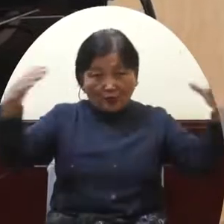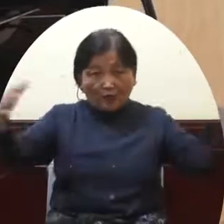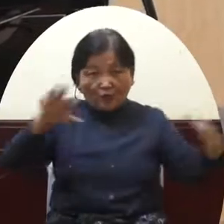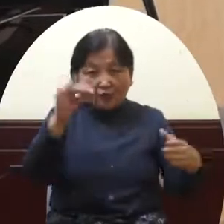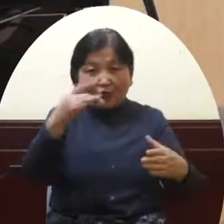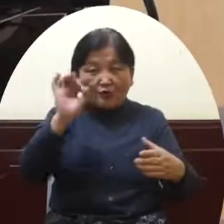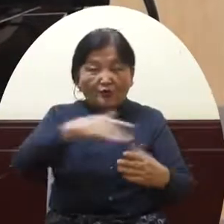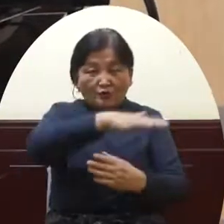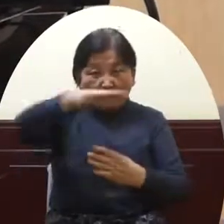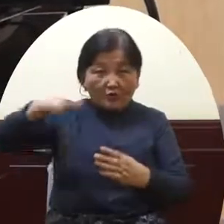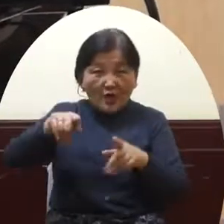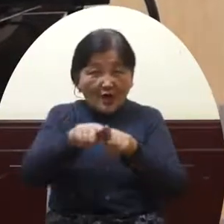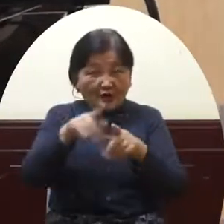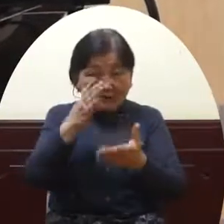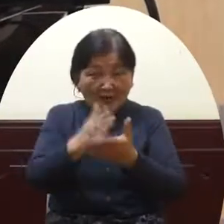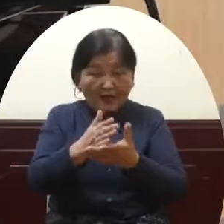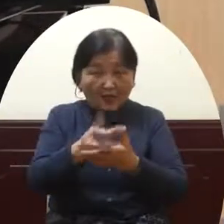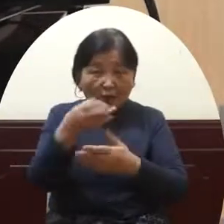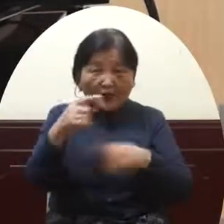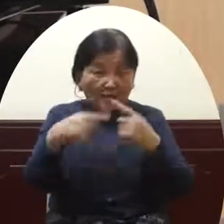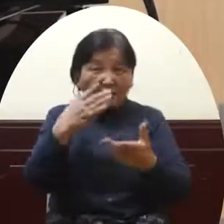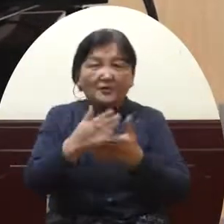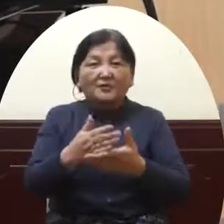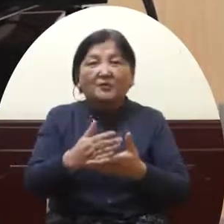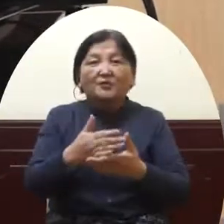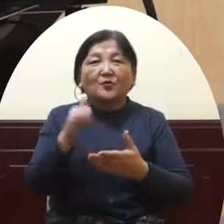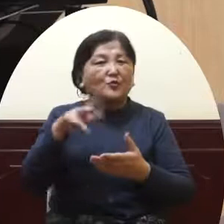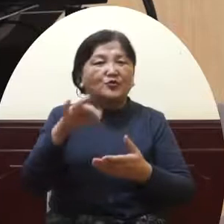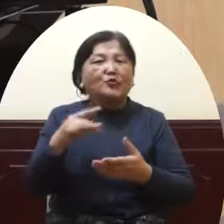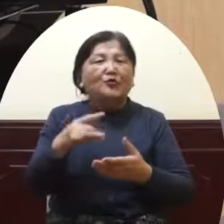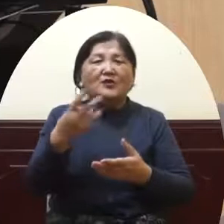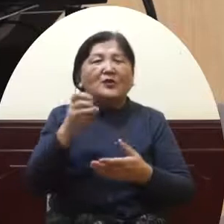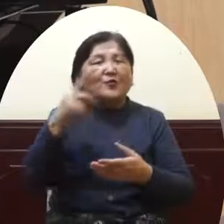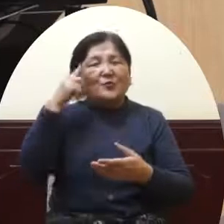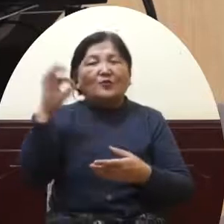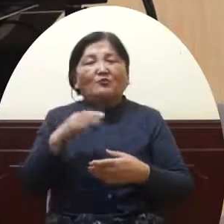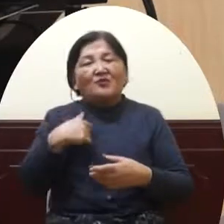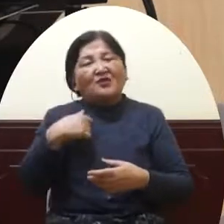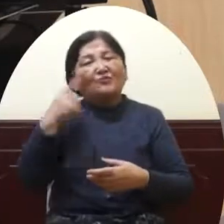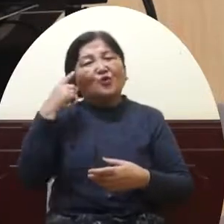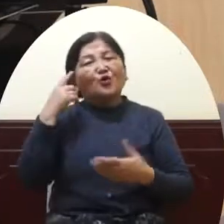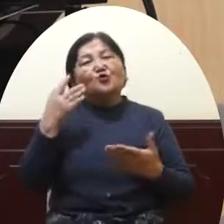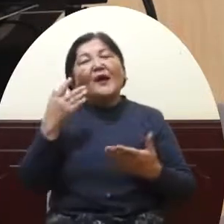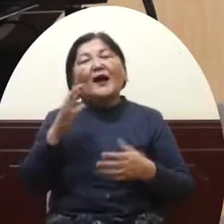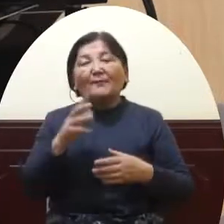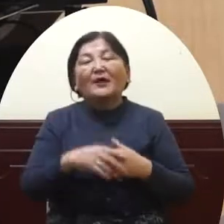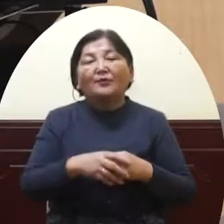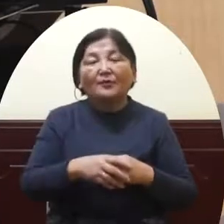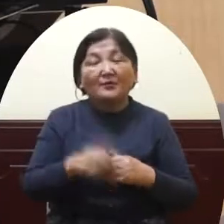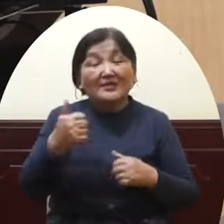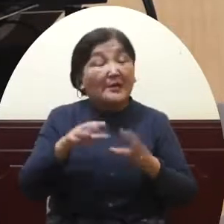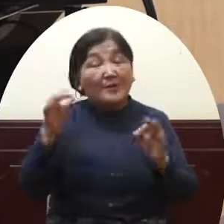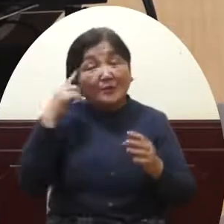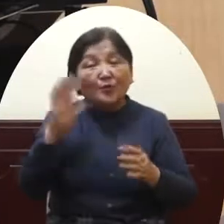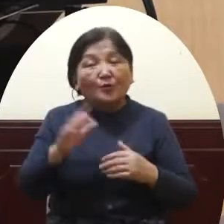байгаа юм шиг харагдаад байгаа. Тэгээ эн чинь улс төрийн намууд одоо би сайн мэдэхгүй байна. Гэхдээ миний төсөөлж байгаагаар би нэлээдгүй